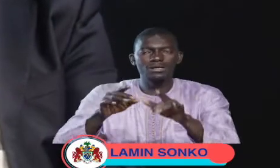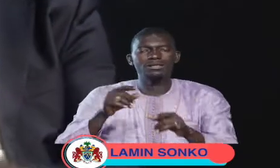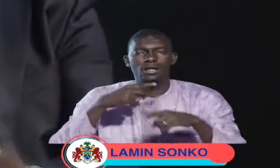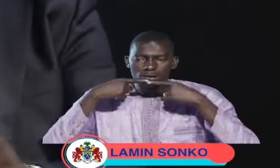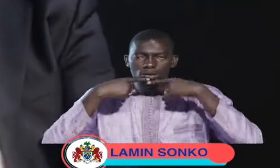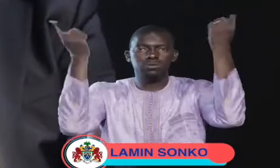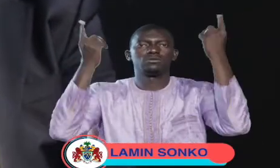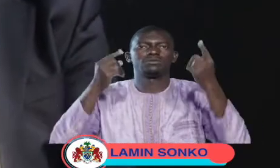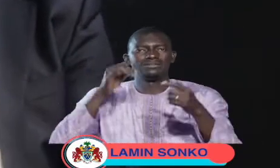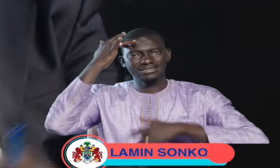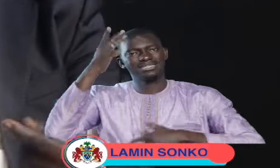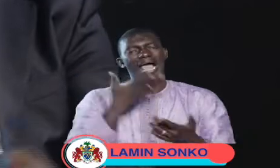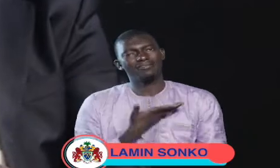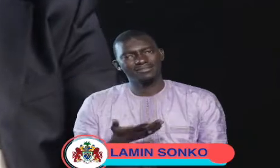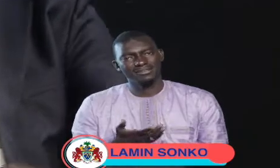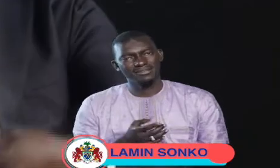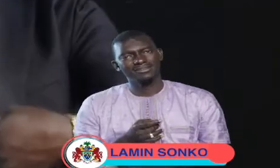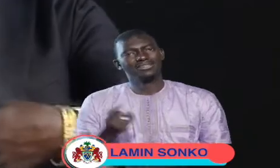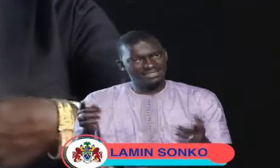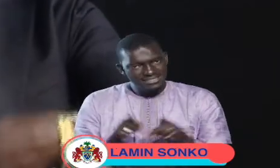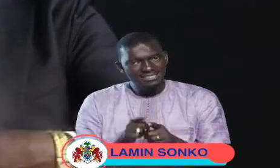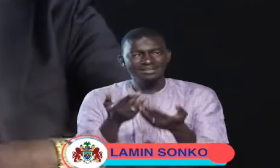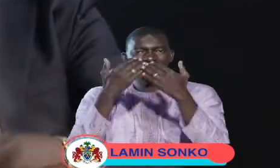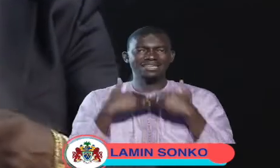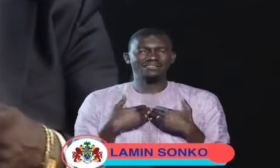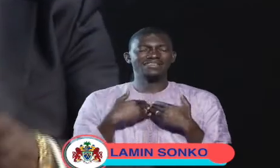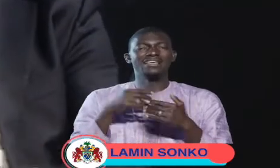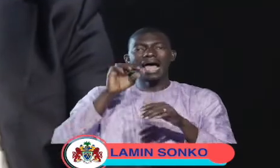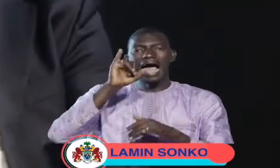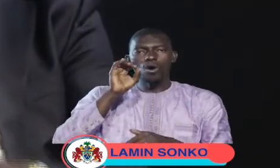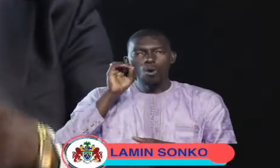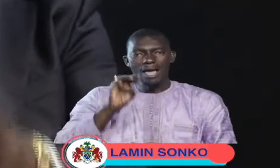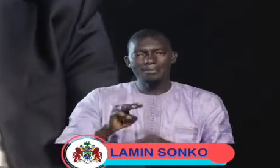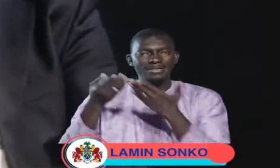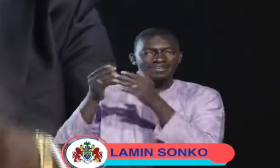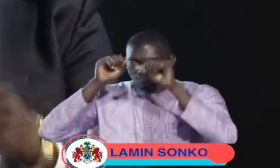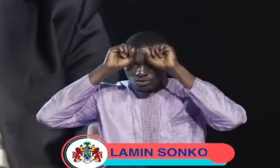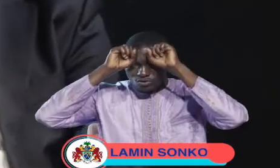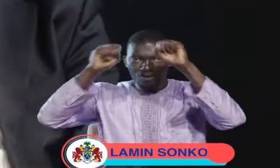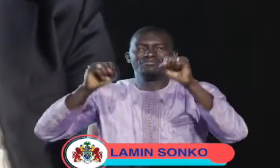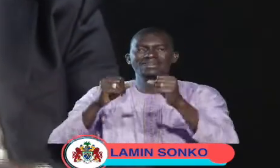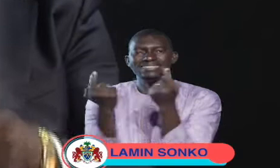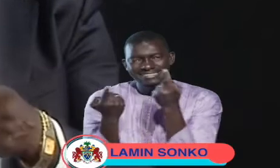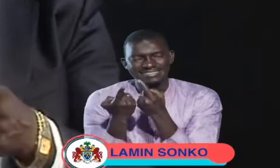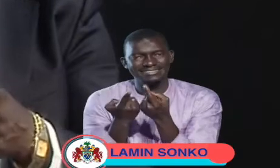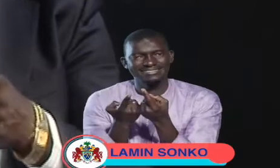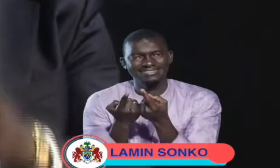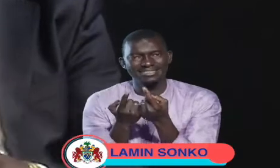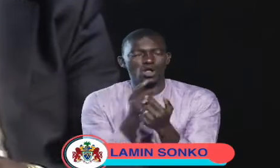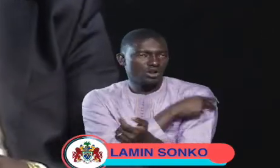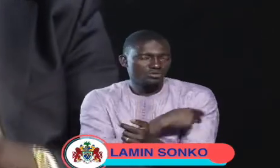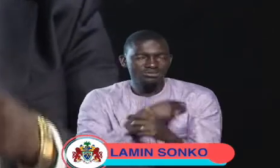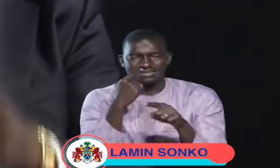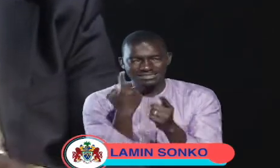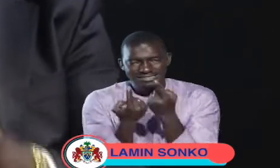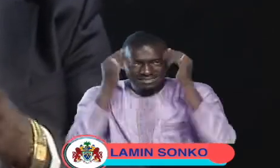daga ko nyin ko rabbi keren wala kam den ko ajel eto len dol so jorangol la pour ngana bodal la no officer be damindo pour ngey bamandi nga joko na dogu la mbe